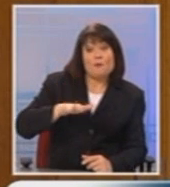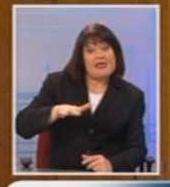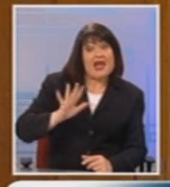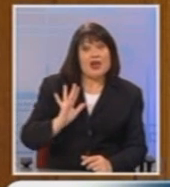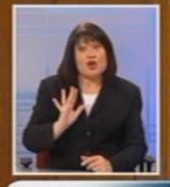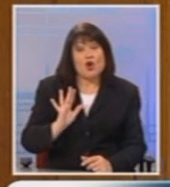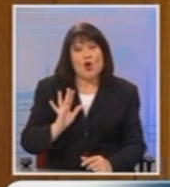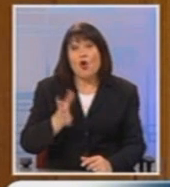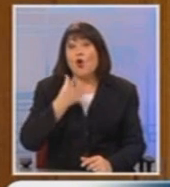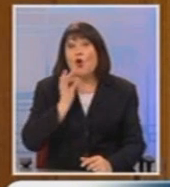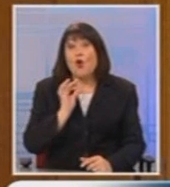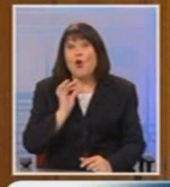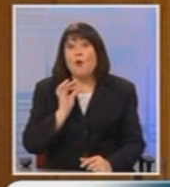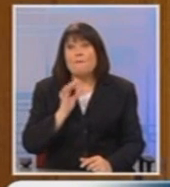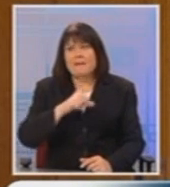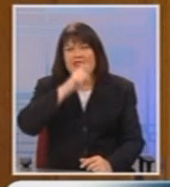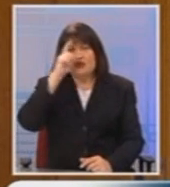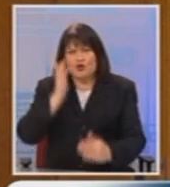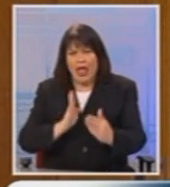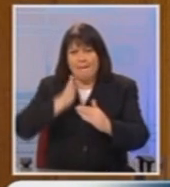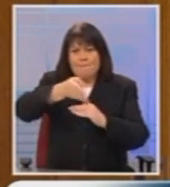όποιος πηδά πολλά παλούκια,